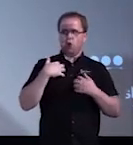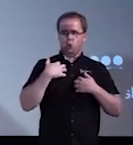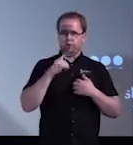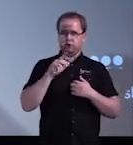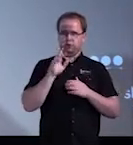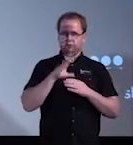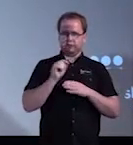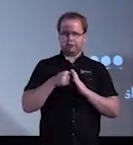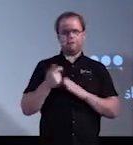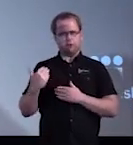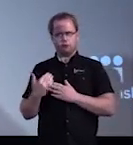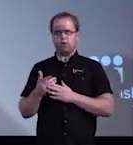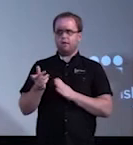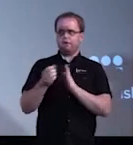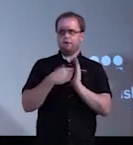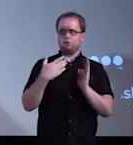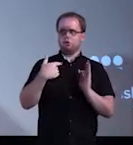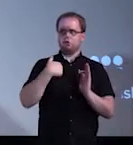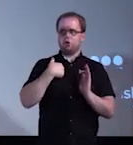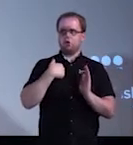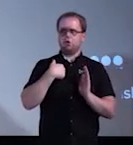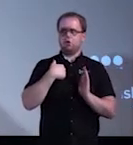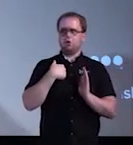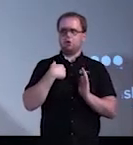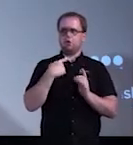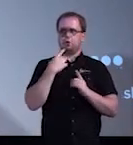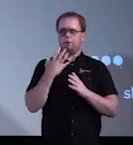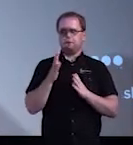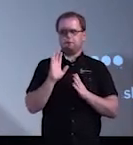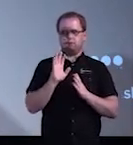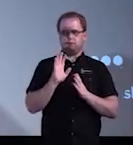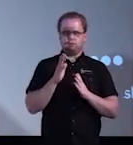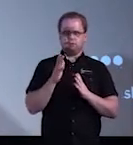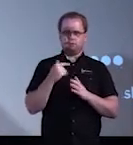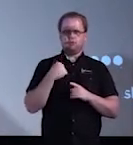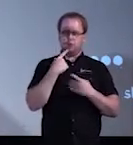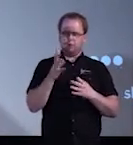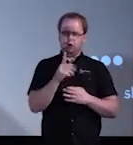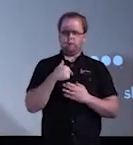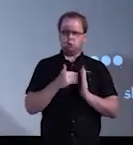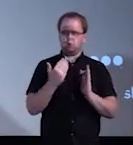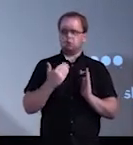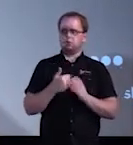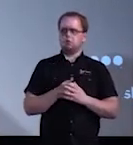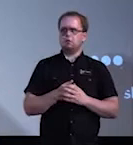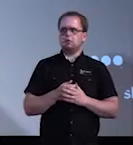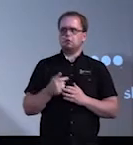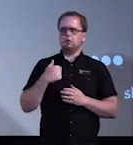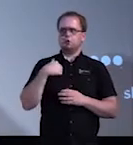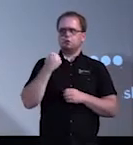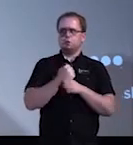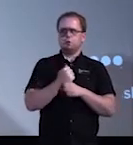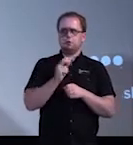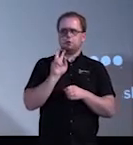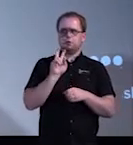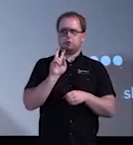film. Varför? Därför att jag, talar om var jag kommer från, så att jag hellre döljer något som inte som Per. Jag jobbade 12 år